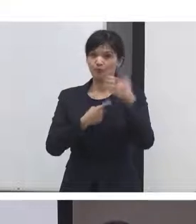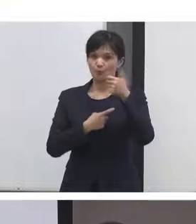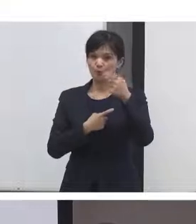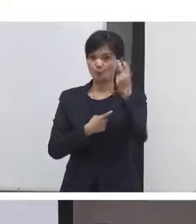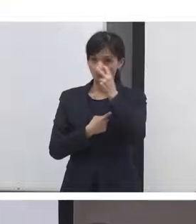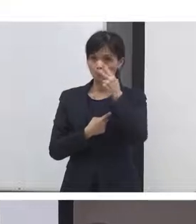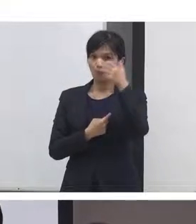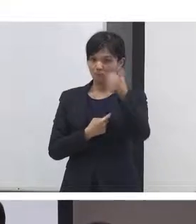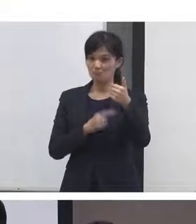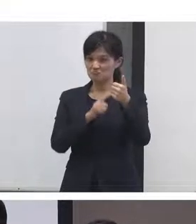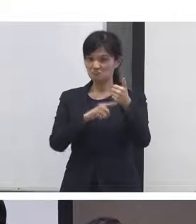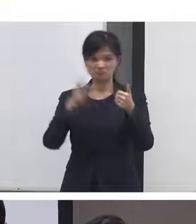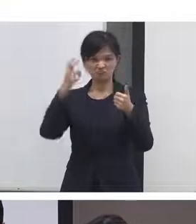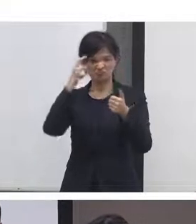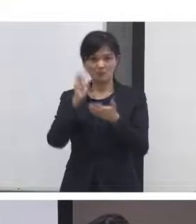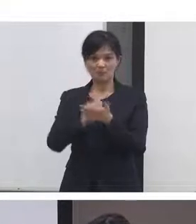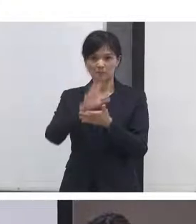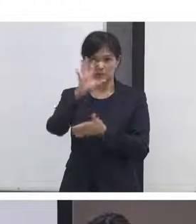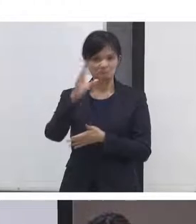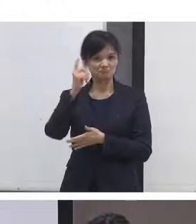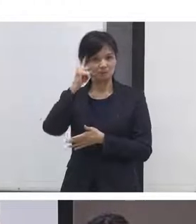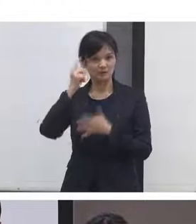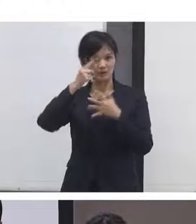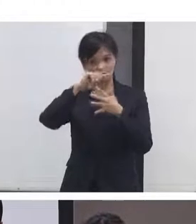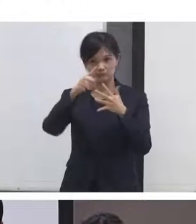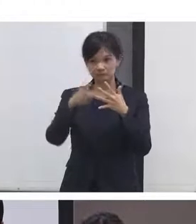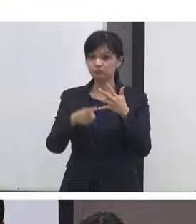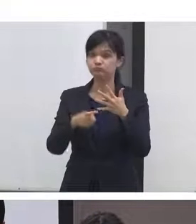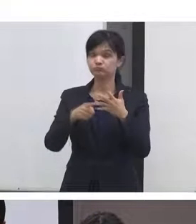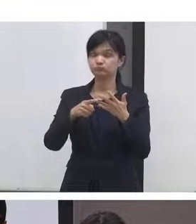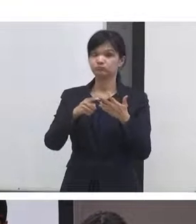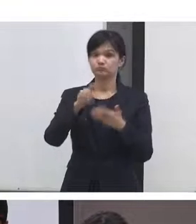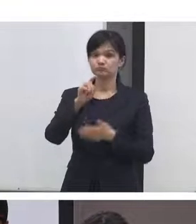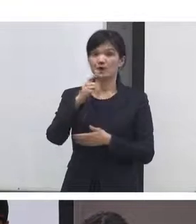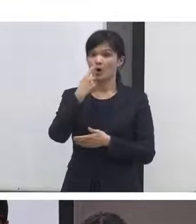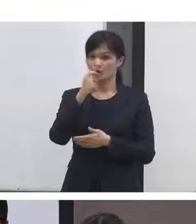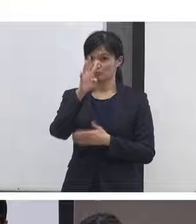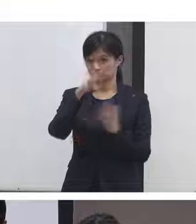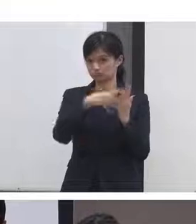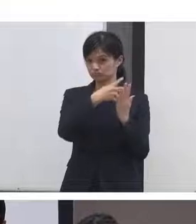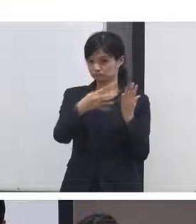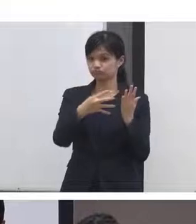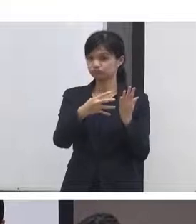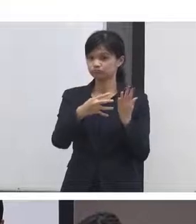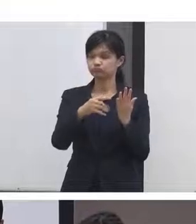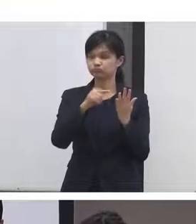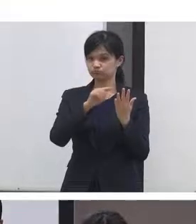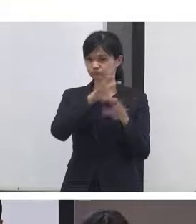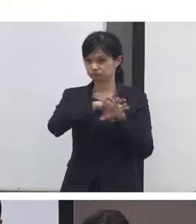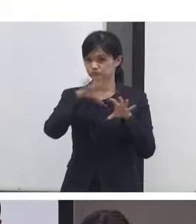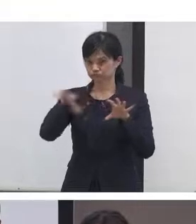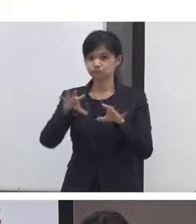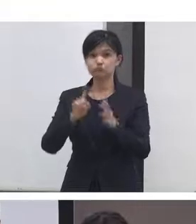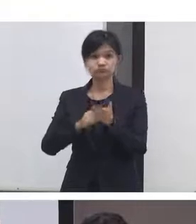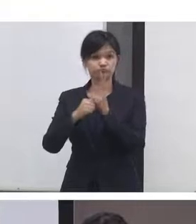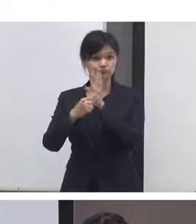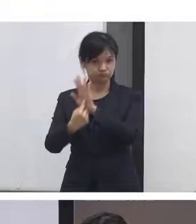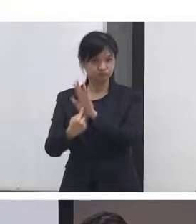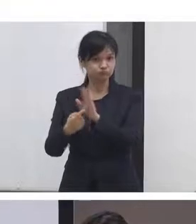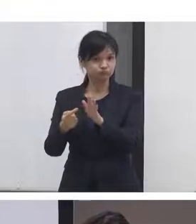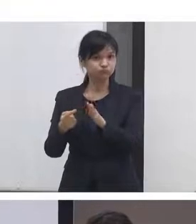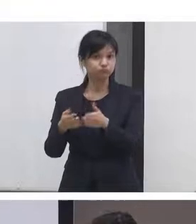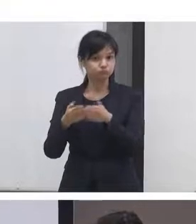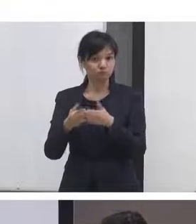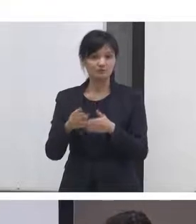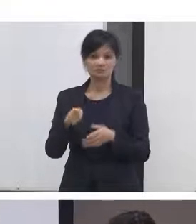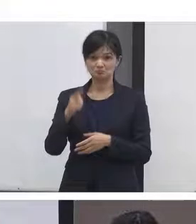维的 Excel， 甚至会要求用报告思维 Excel 来呈现给民众，认为这才是好的。那这是个人在公务机关业务会遇到，那